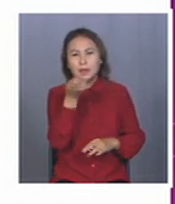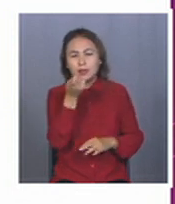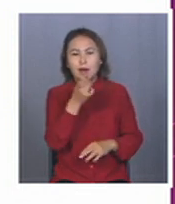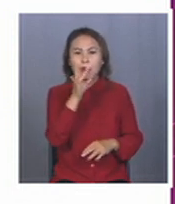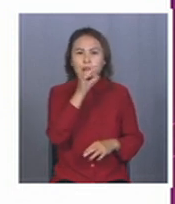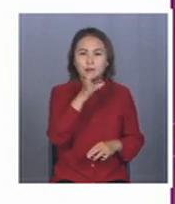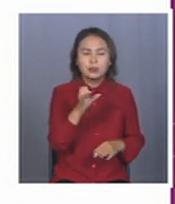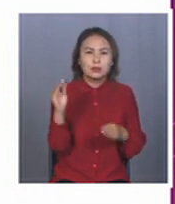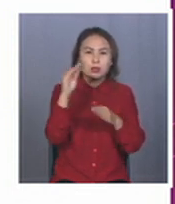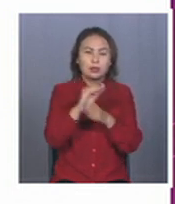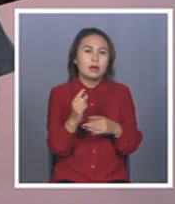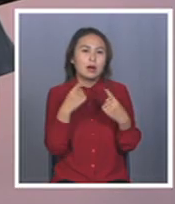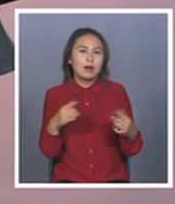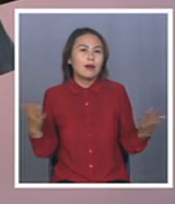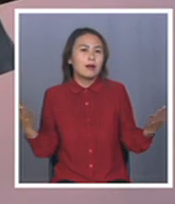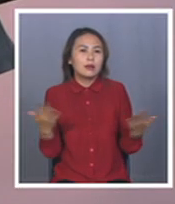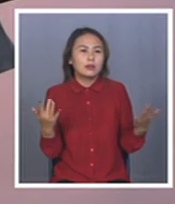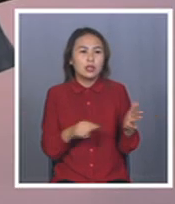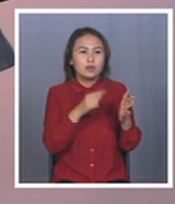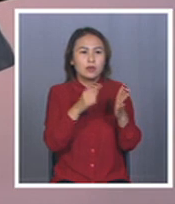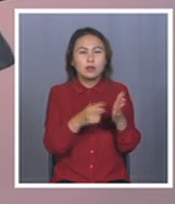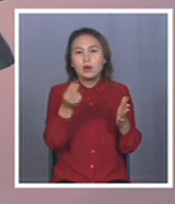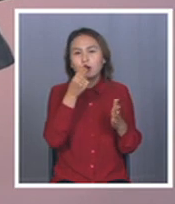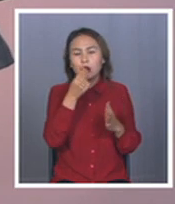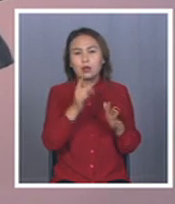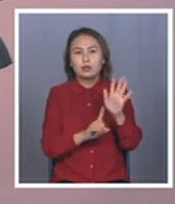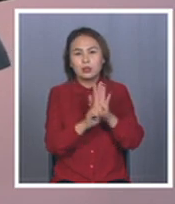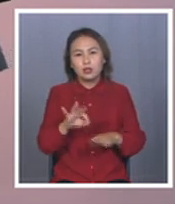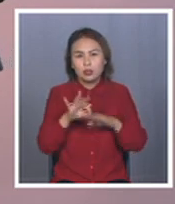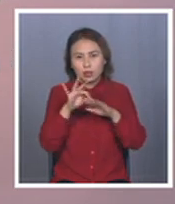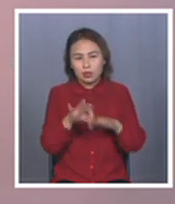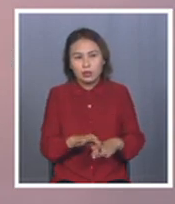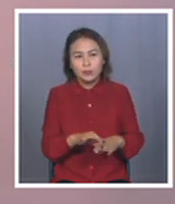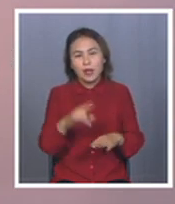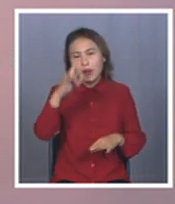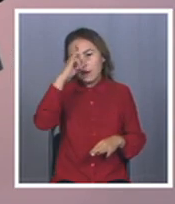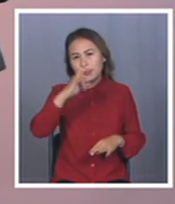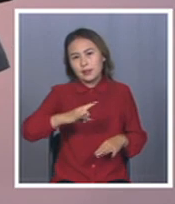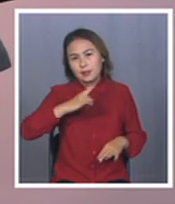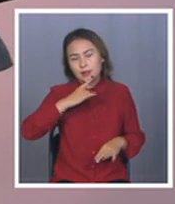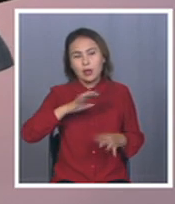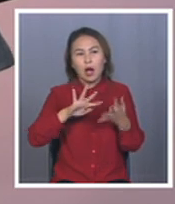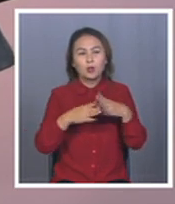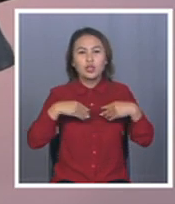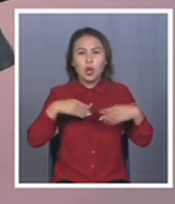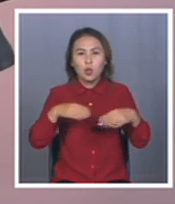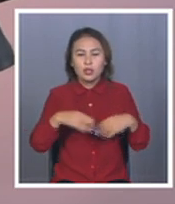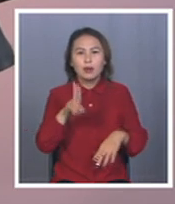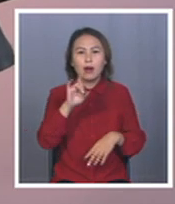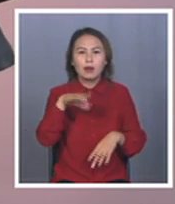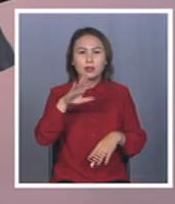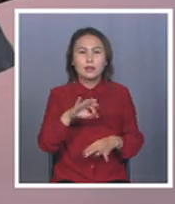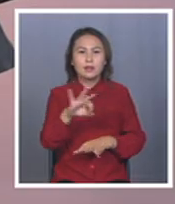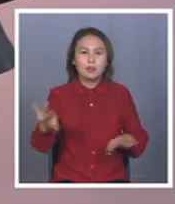қоса тағы да қандай астық шаруашылықтары жүргізіледі екен, Қазақстанның ауыл шаруашылығы картасының сызбасына